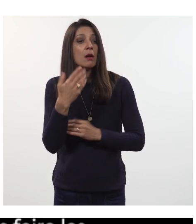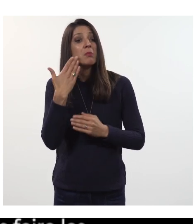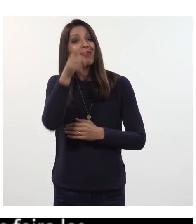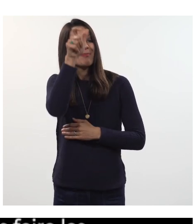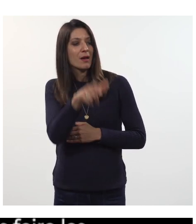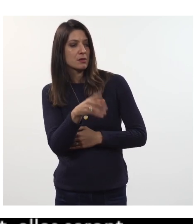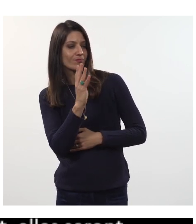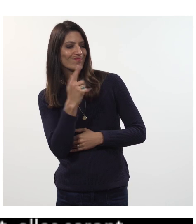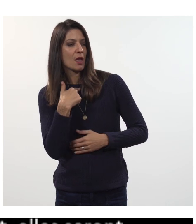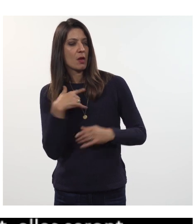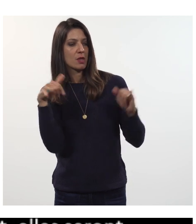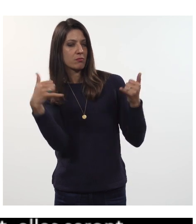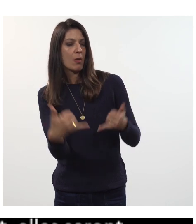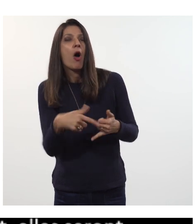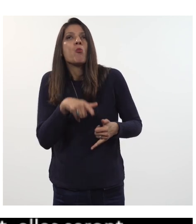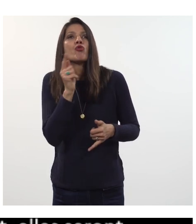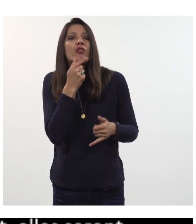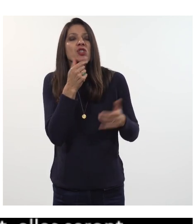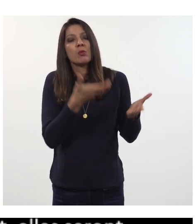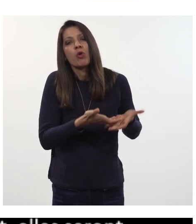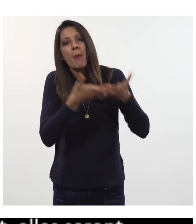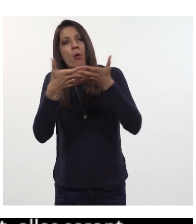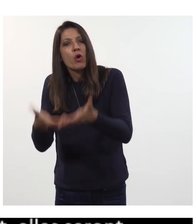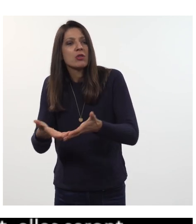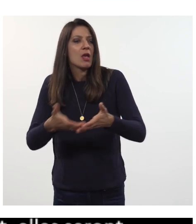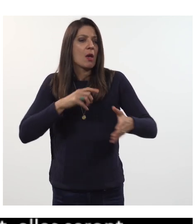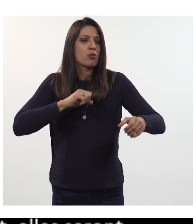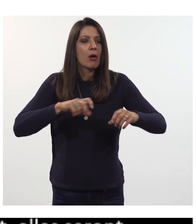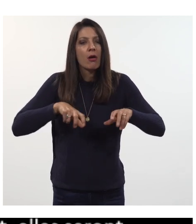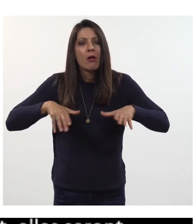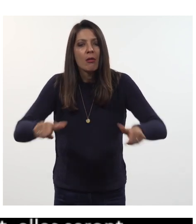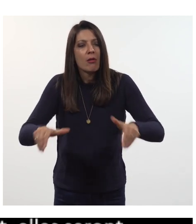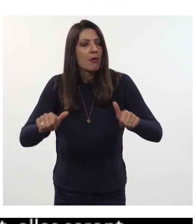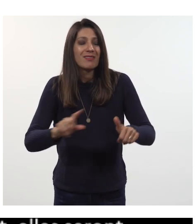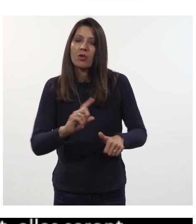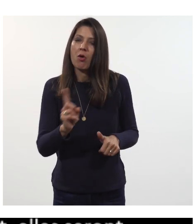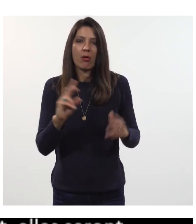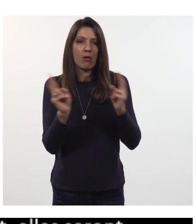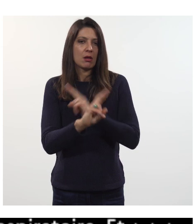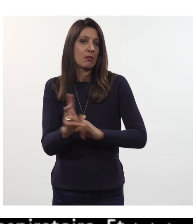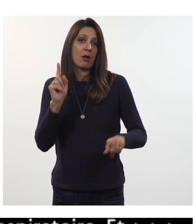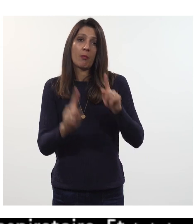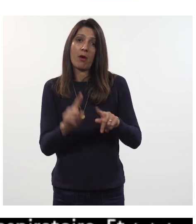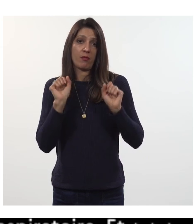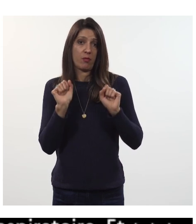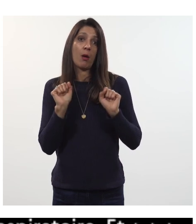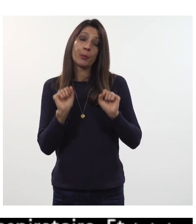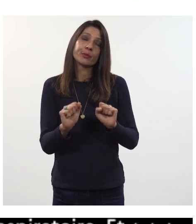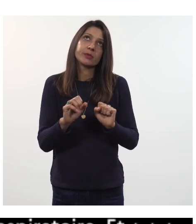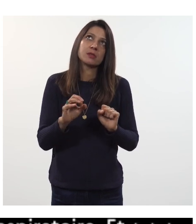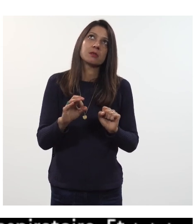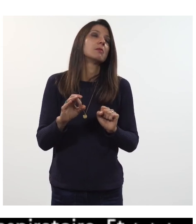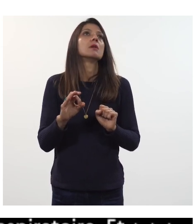faire les transferts, pour la porter, pour la mobiliser. Non, ça, c'est pas la bonne réflexion. Hein. Des fois, ça peut être le cas, hein, puisque